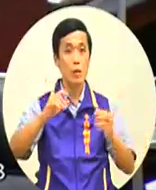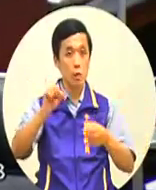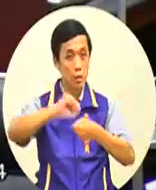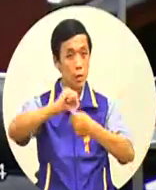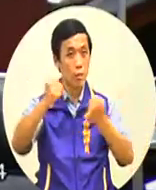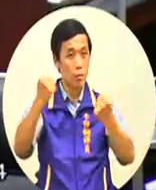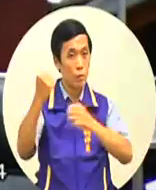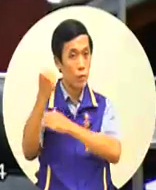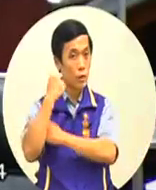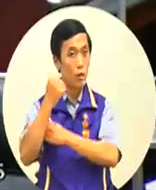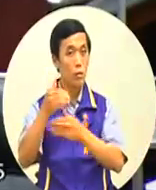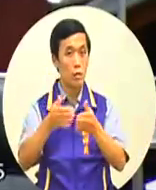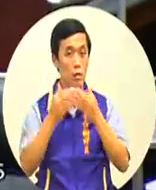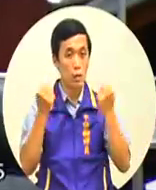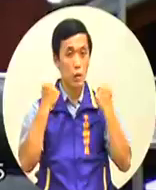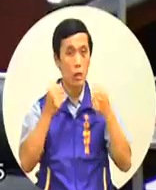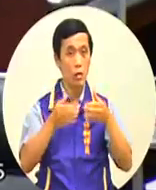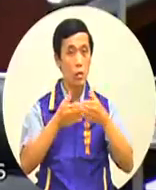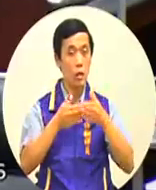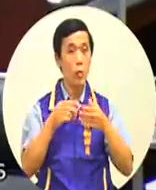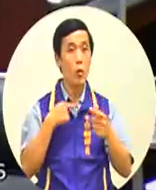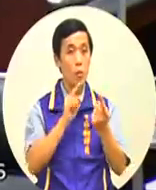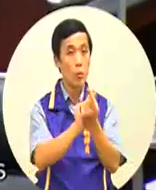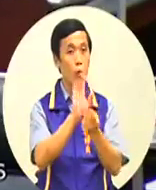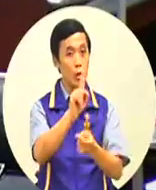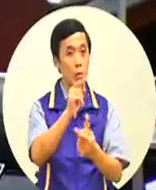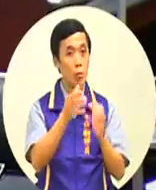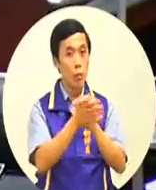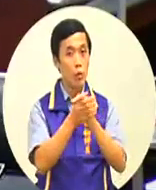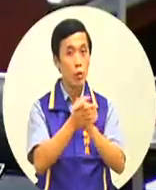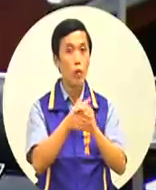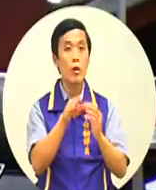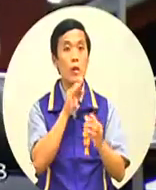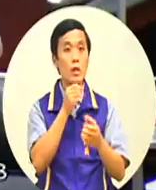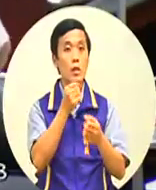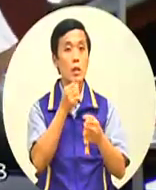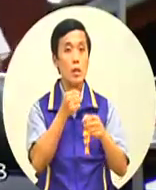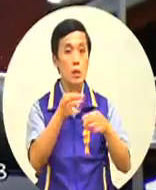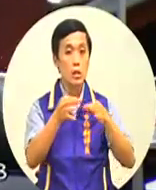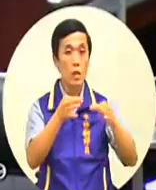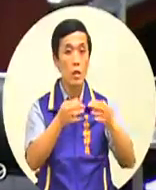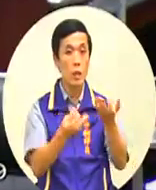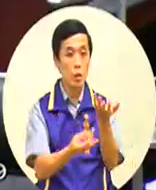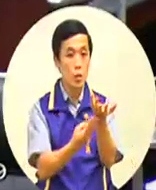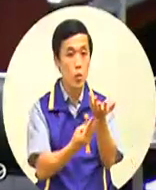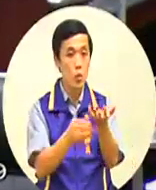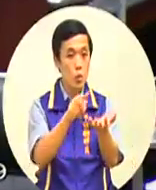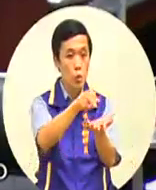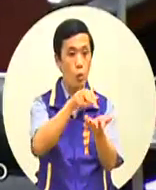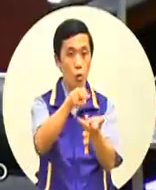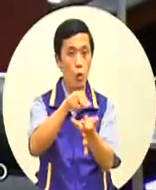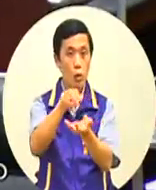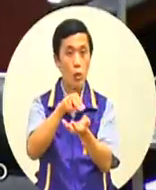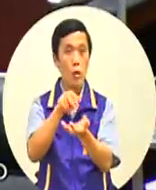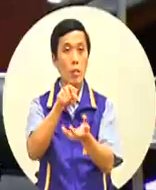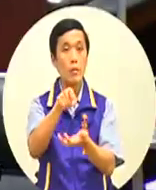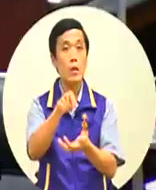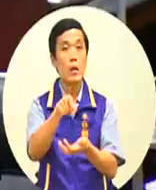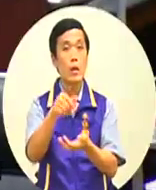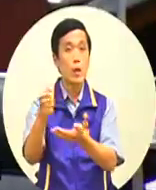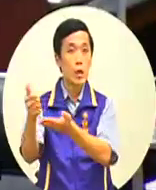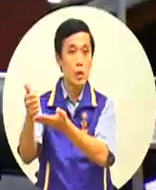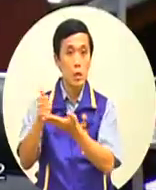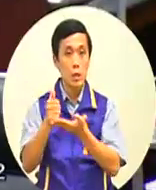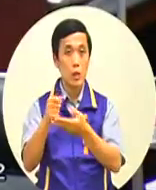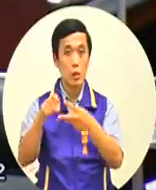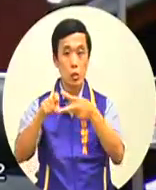强。我有拄着我一个朋友，伊咧卖火锅啦。啊，事实我嘛不相信咧。伊礼拜时啊，请阮遐工